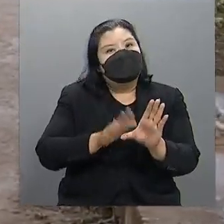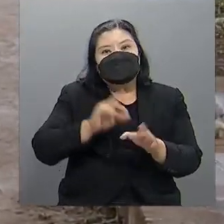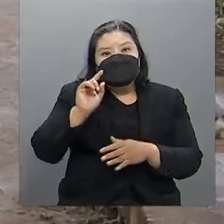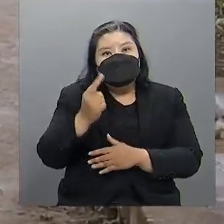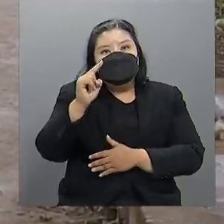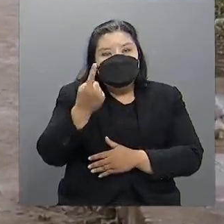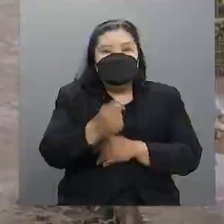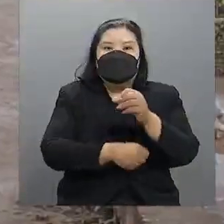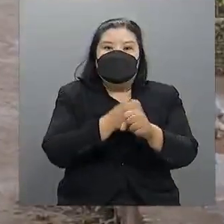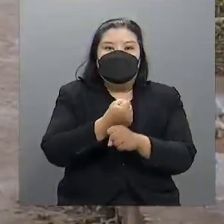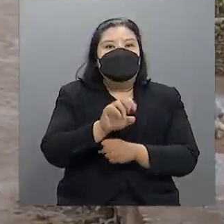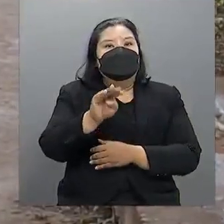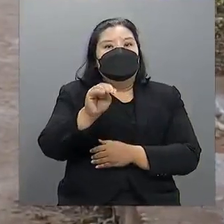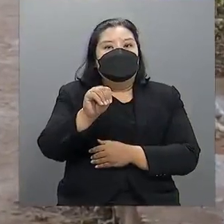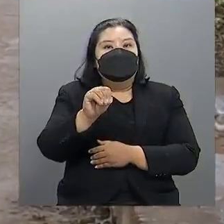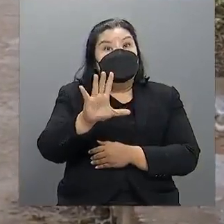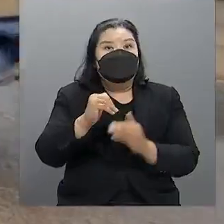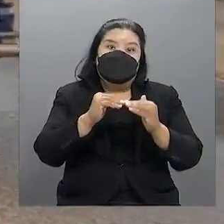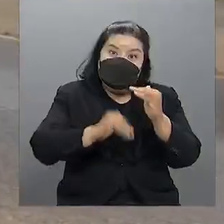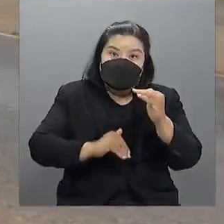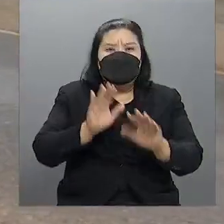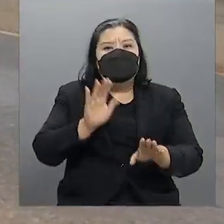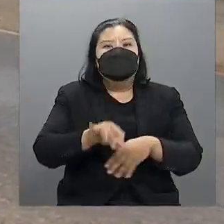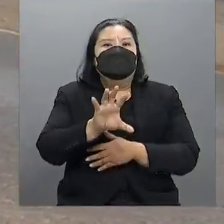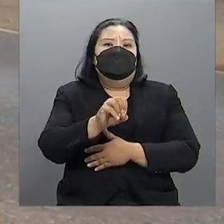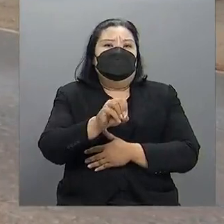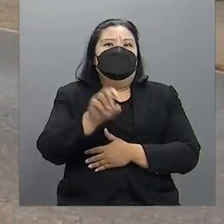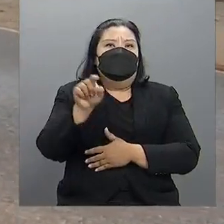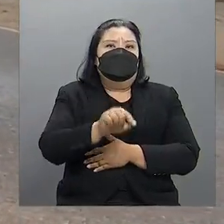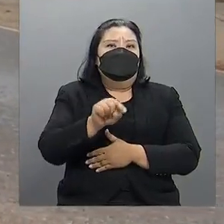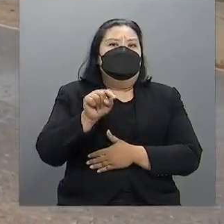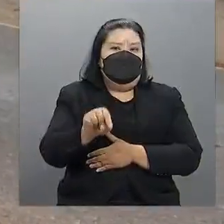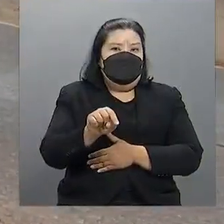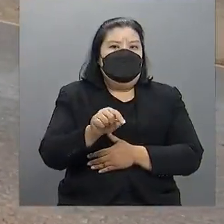า45ปีกว่าร้อยละ50